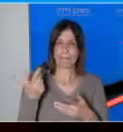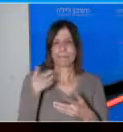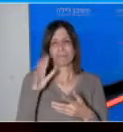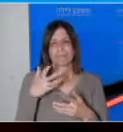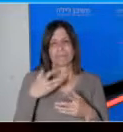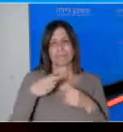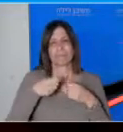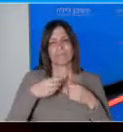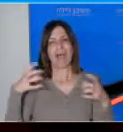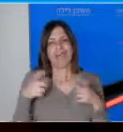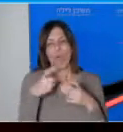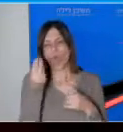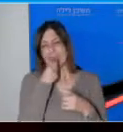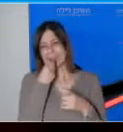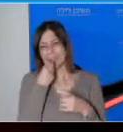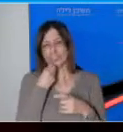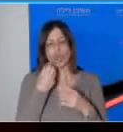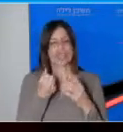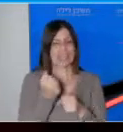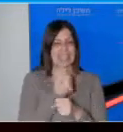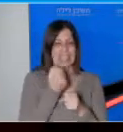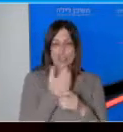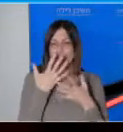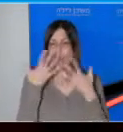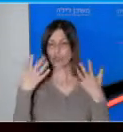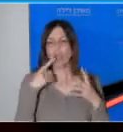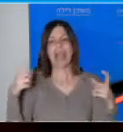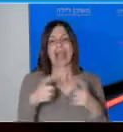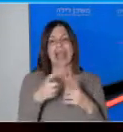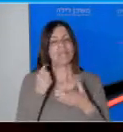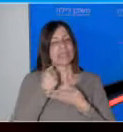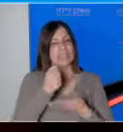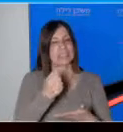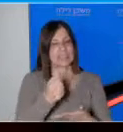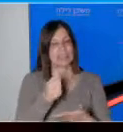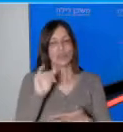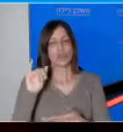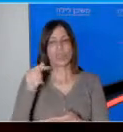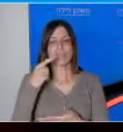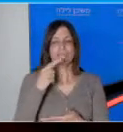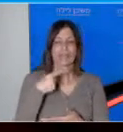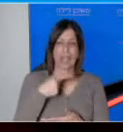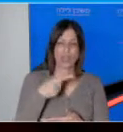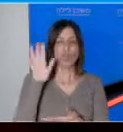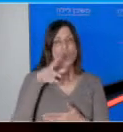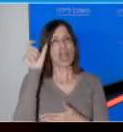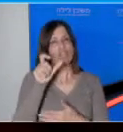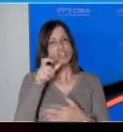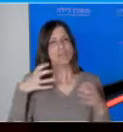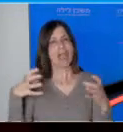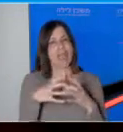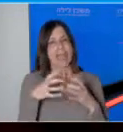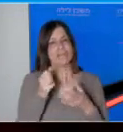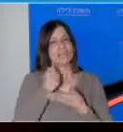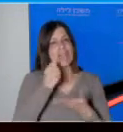מאיימים על חברות המזון, מאיימים על היצרניות הגדולות, אז תראה אגף התקציבים, ראש אגף התקציבים יוגב גרדוס, ועוד כמה אנשים מאגף תקציבים,